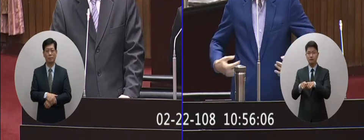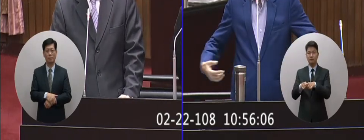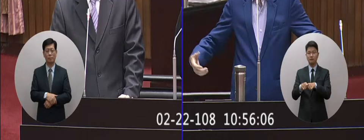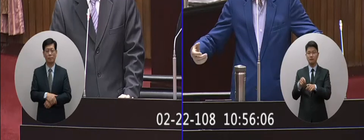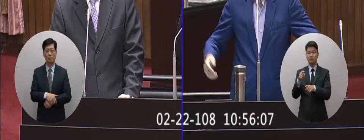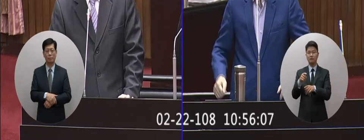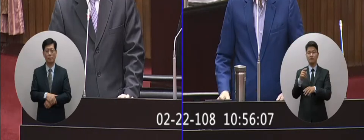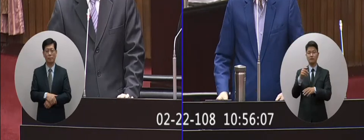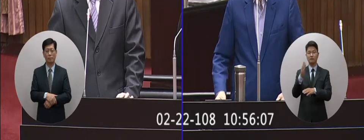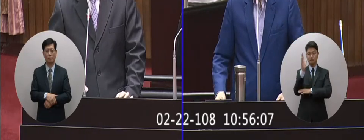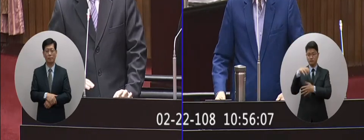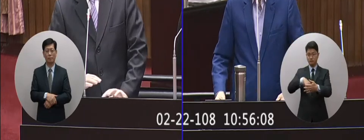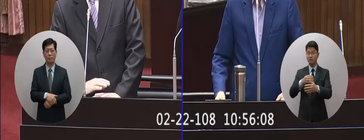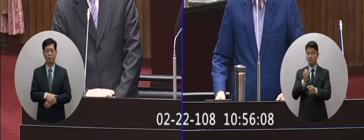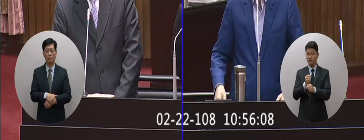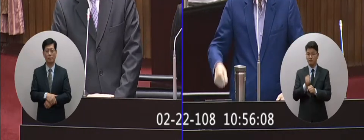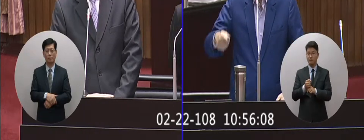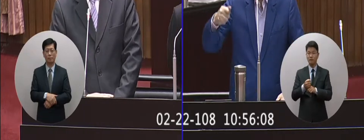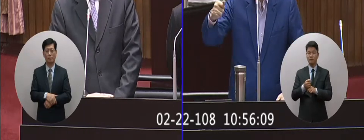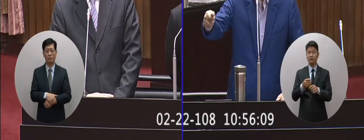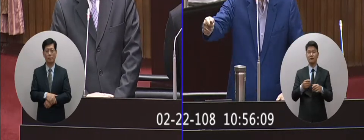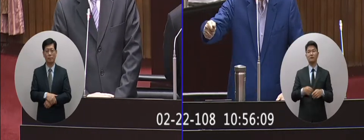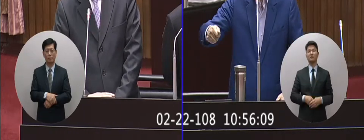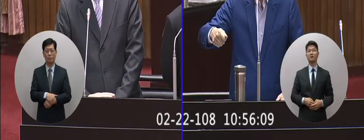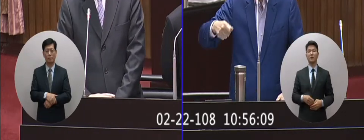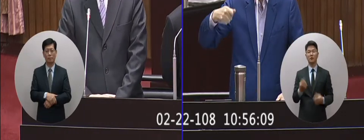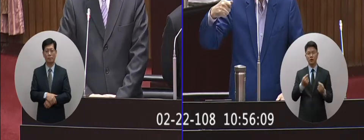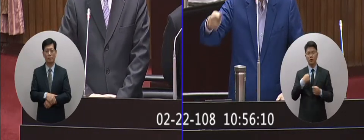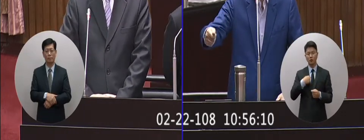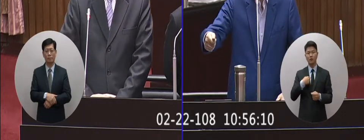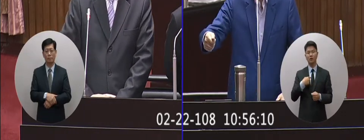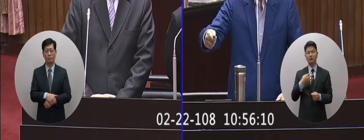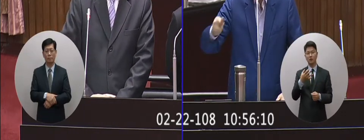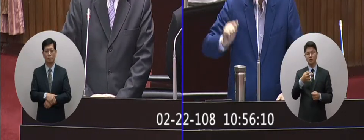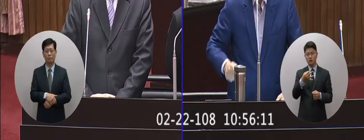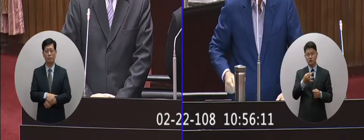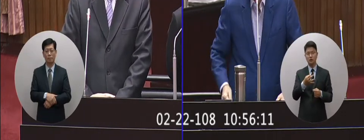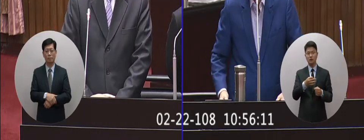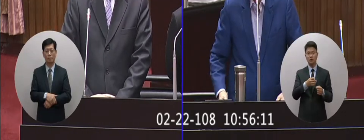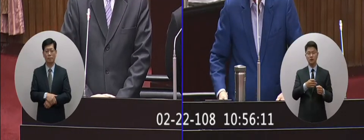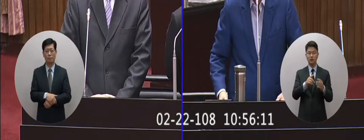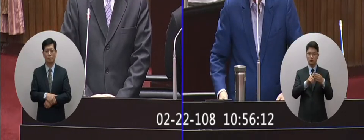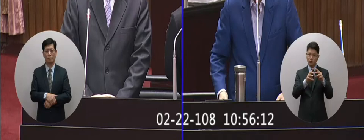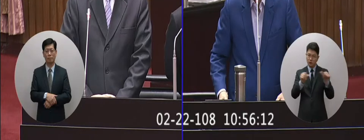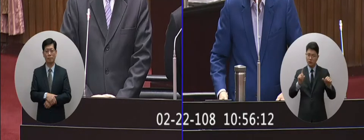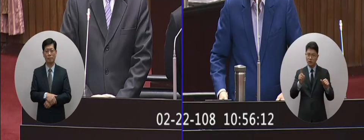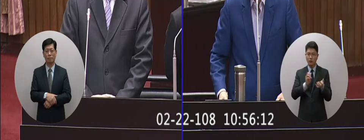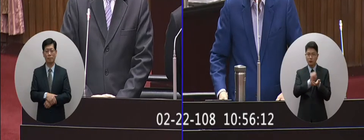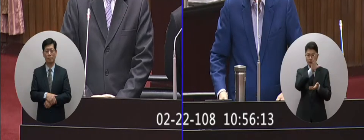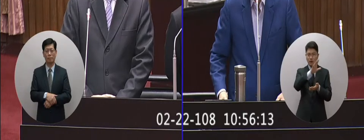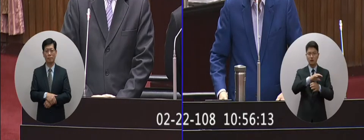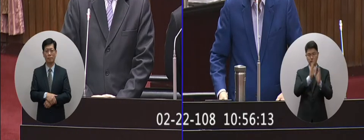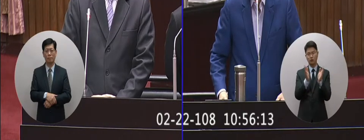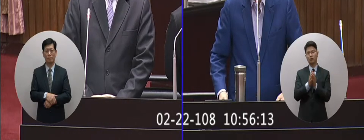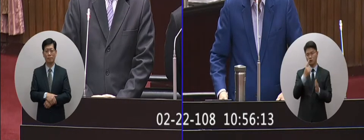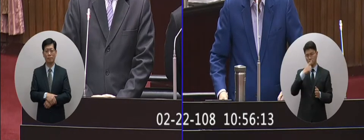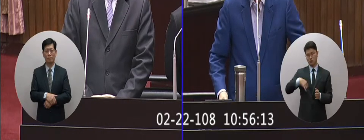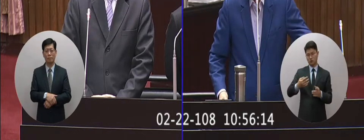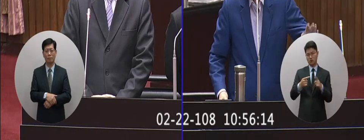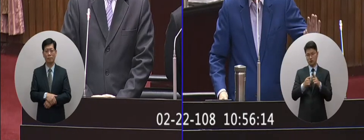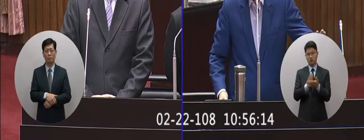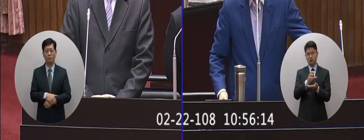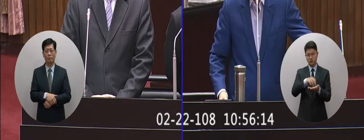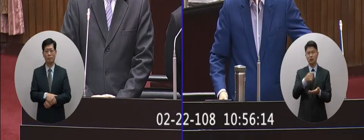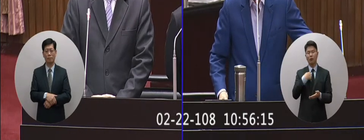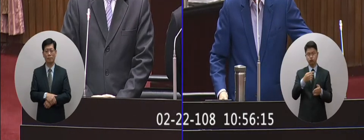们公职人员，我们要财产申报啦，要查询啦，大概都要。但是，一